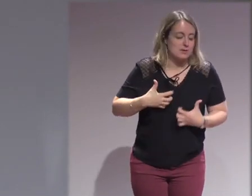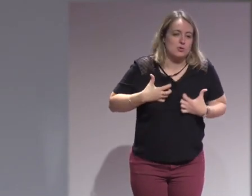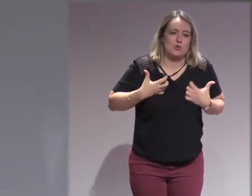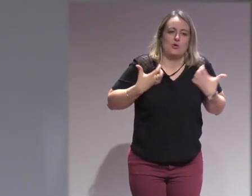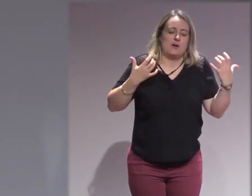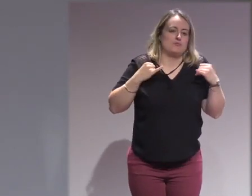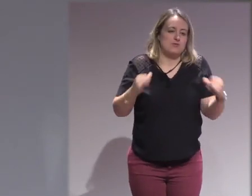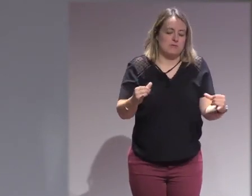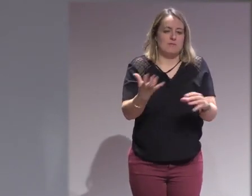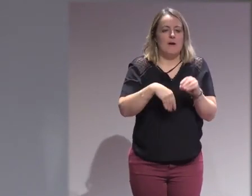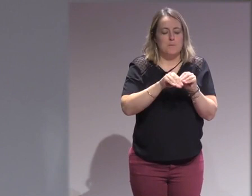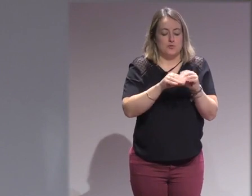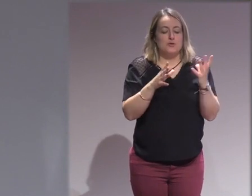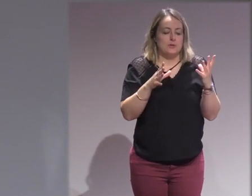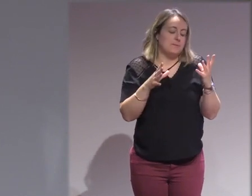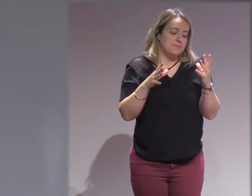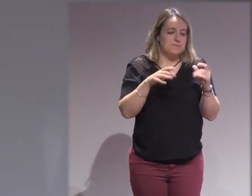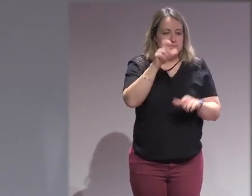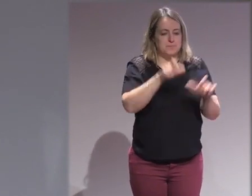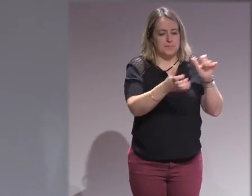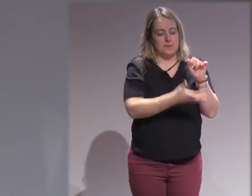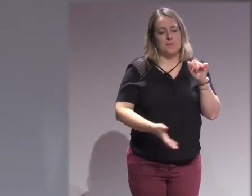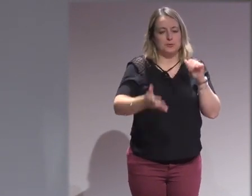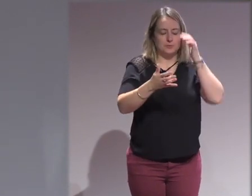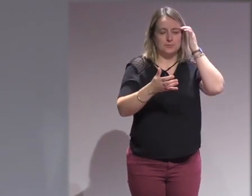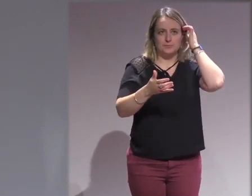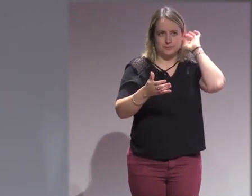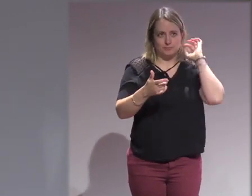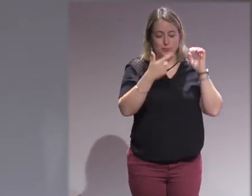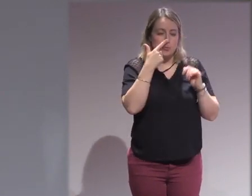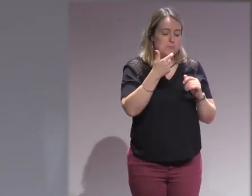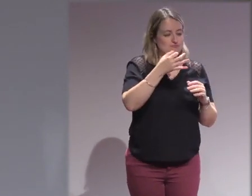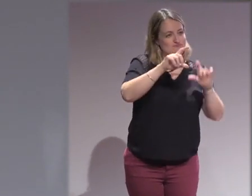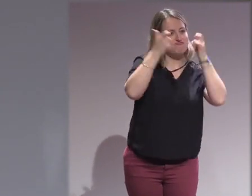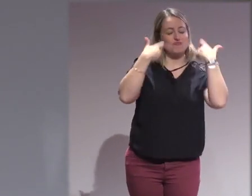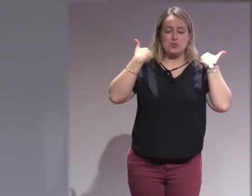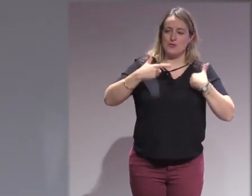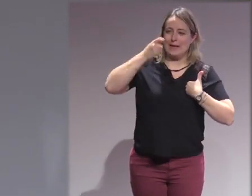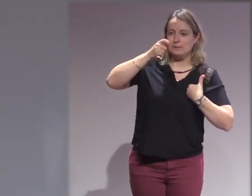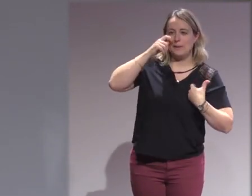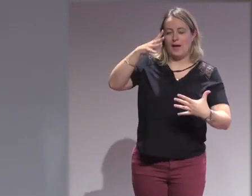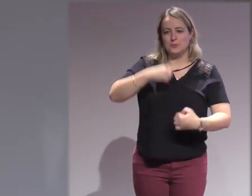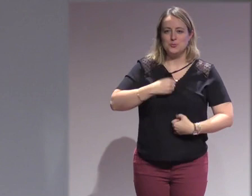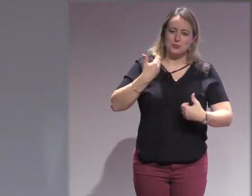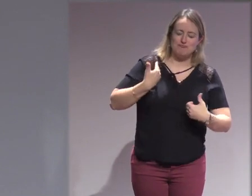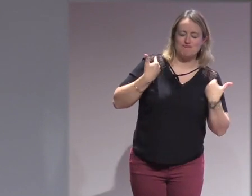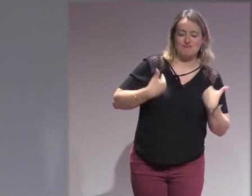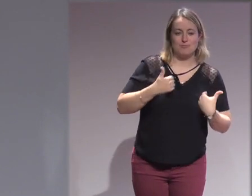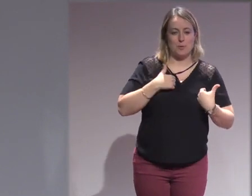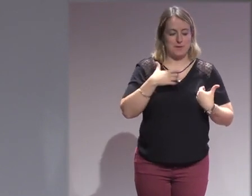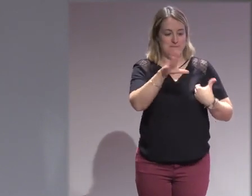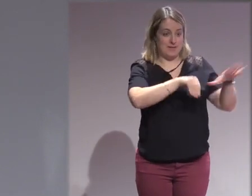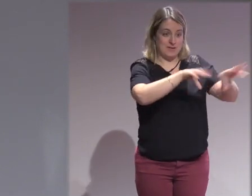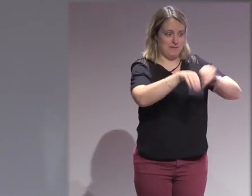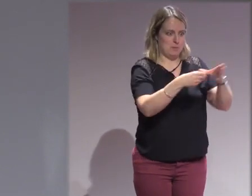fâchée que certains psys qui s'étaient fait toute une réputation d'experts dans le champ de l'adoption, et qui étaient donc beaucoup invités en